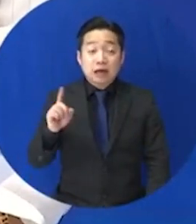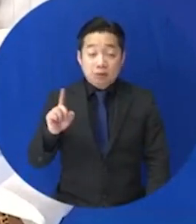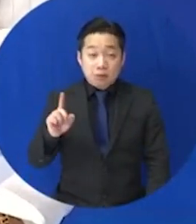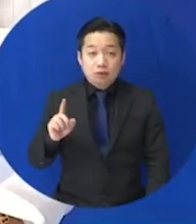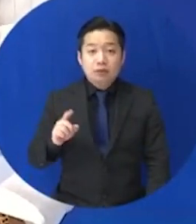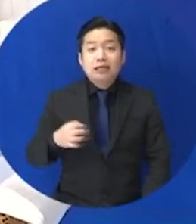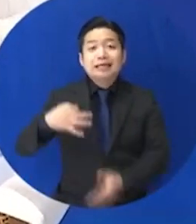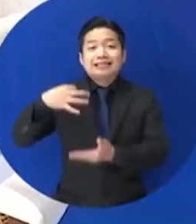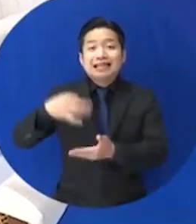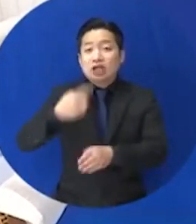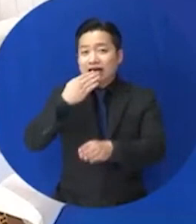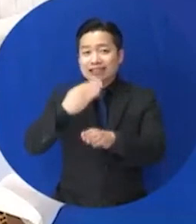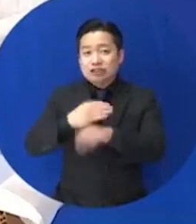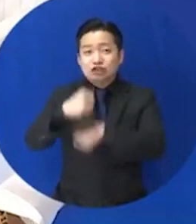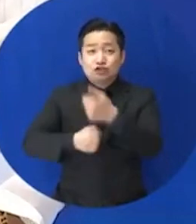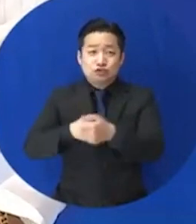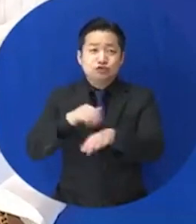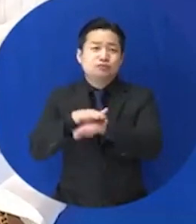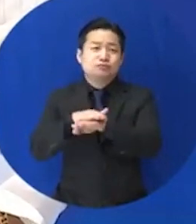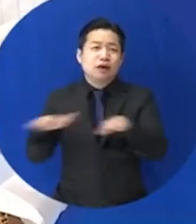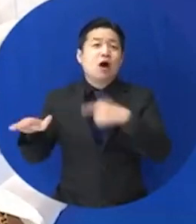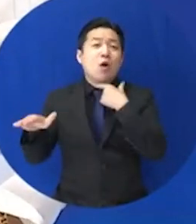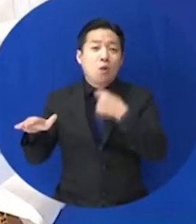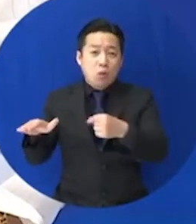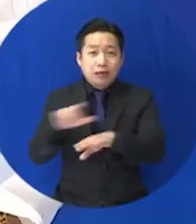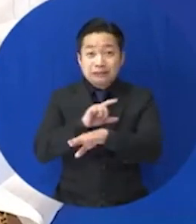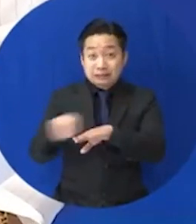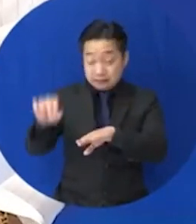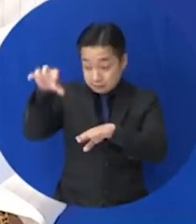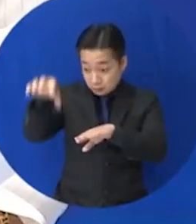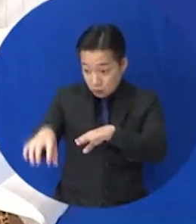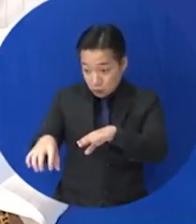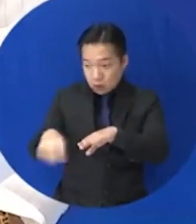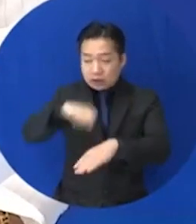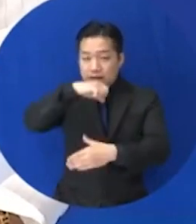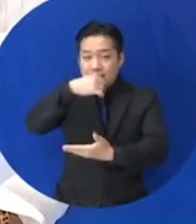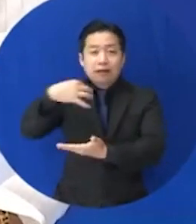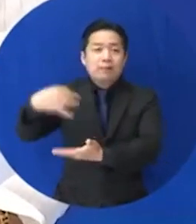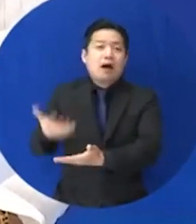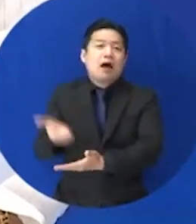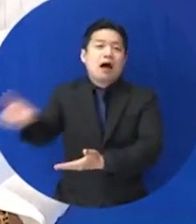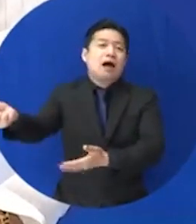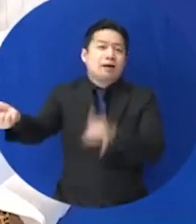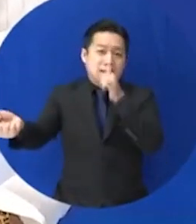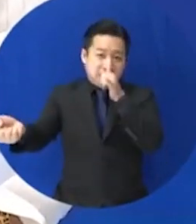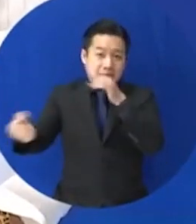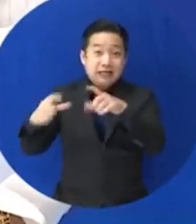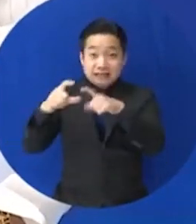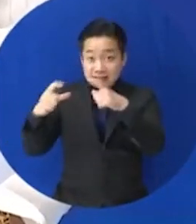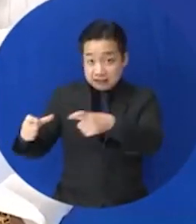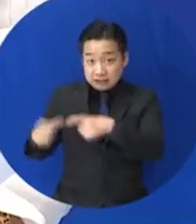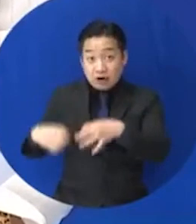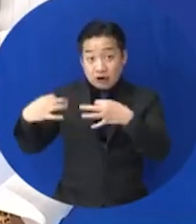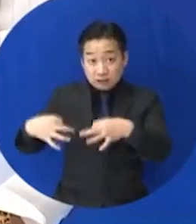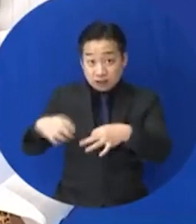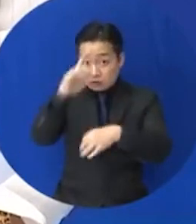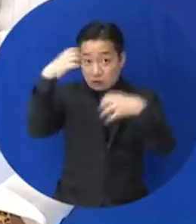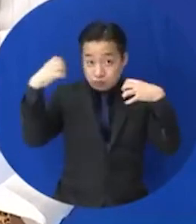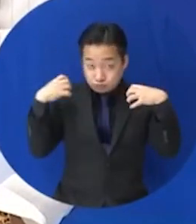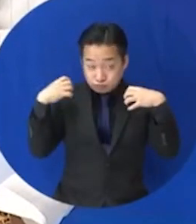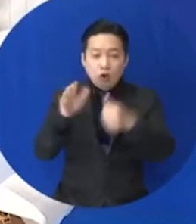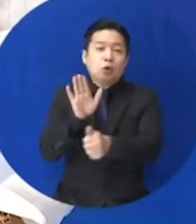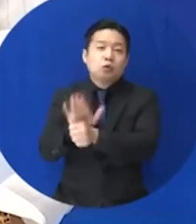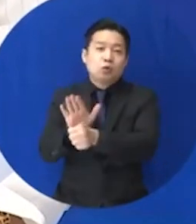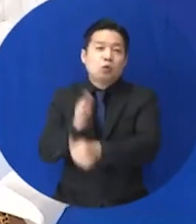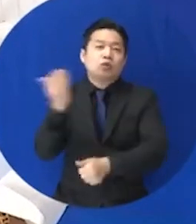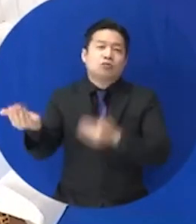차원에서 좀이 지방에도 재정 분권을 좀 확실하게 하고 지역은행, 지방은행을 지방자치 정부가 좀 도와줄